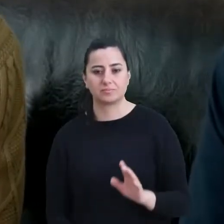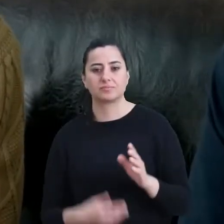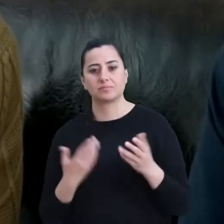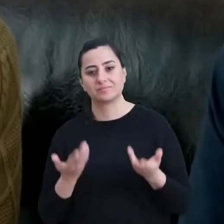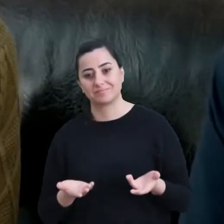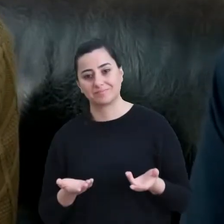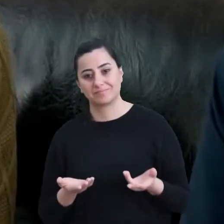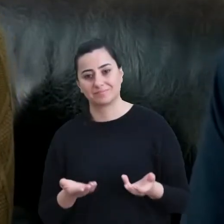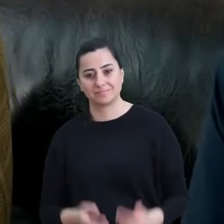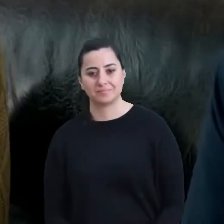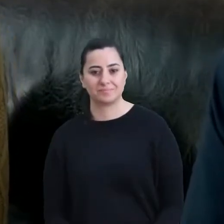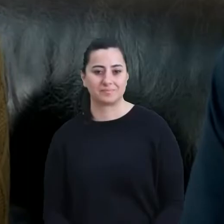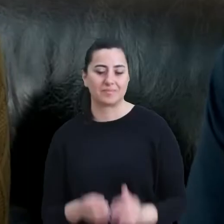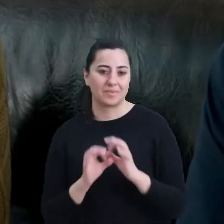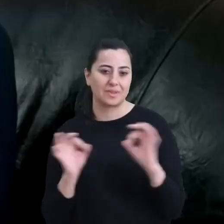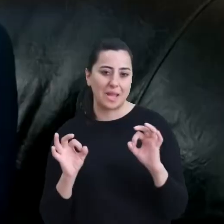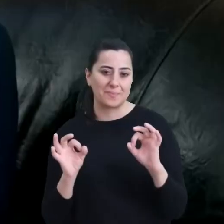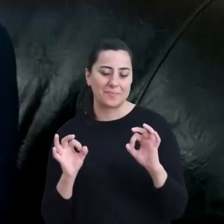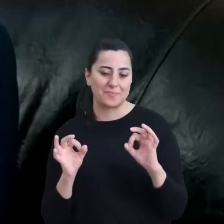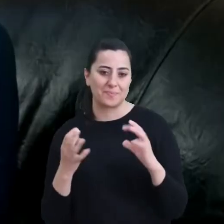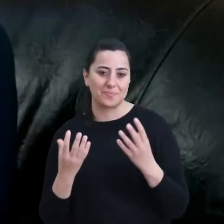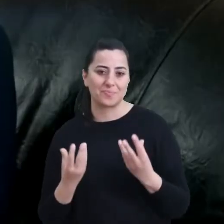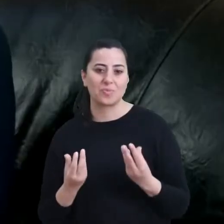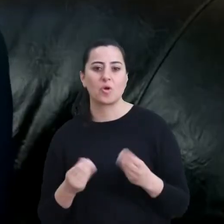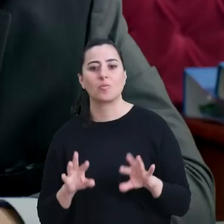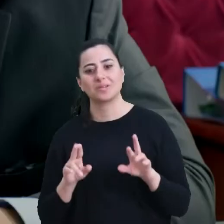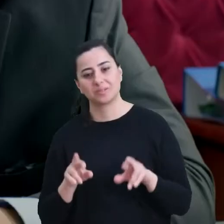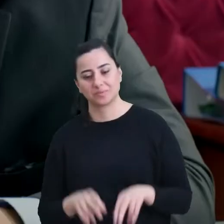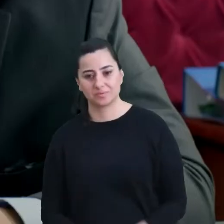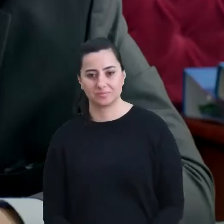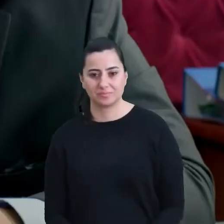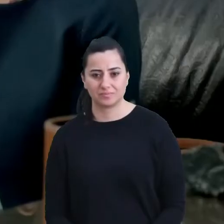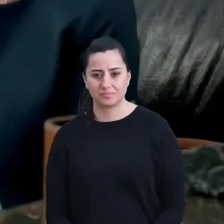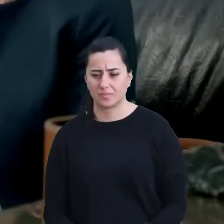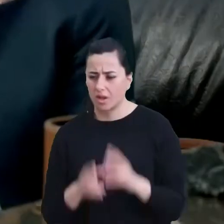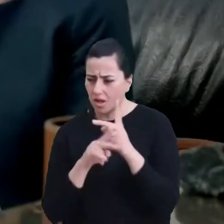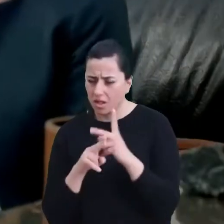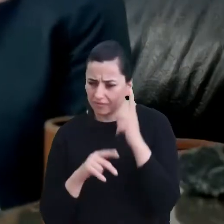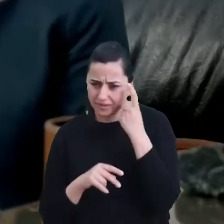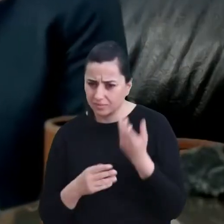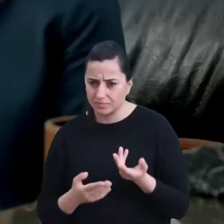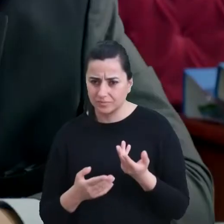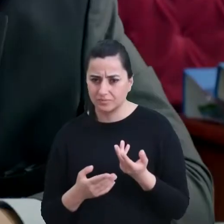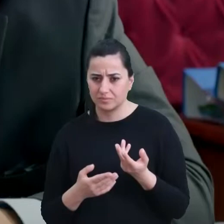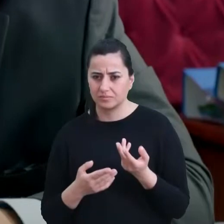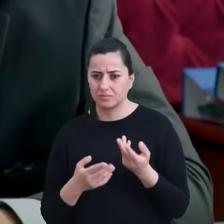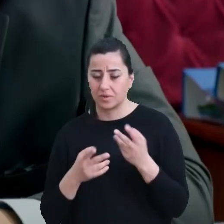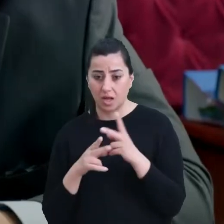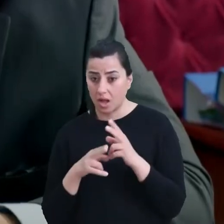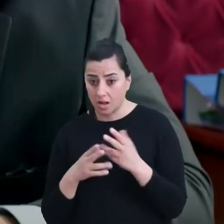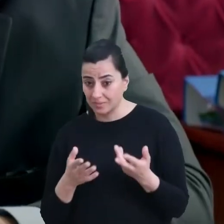Ama tam olarak da yok gibi. Hayalet mi? Şehidin hayaleti